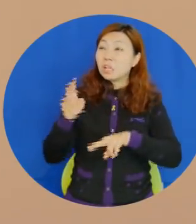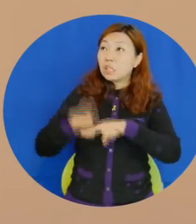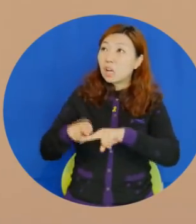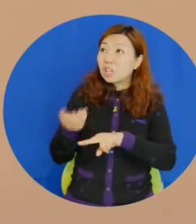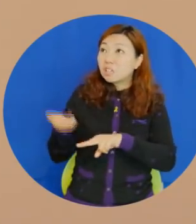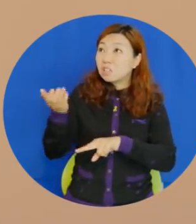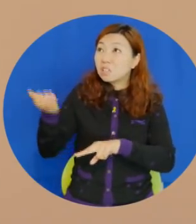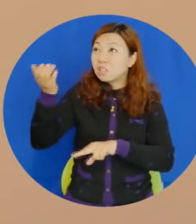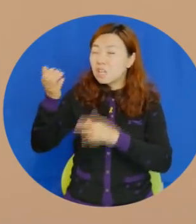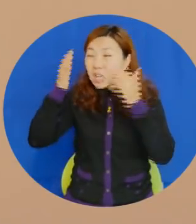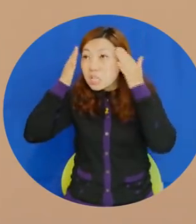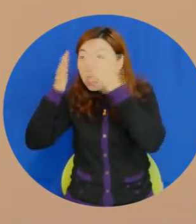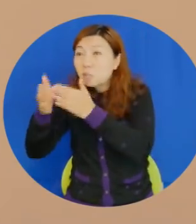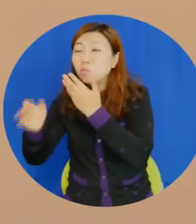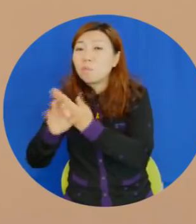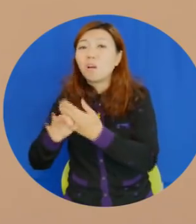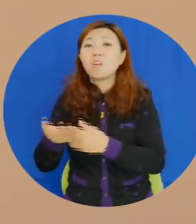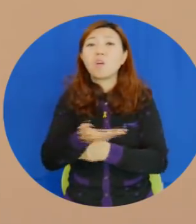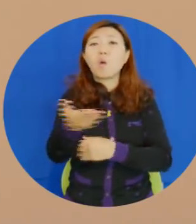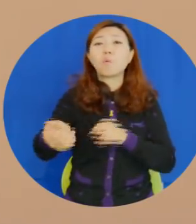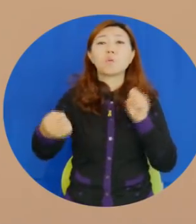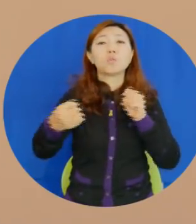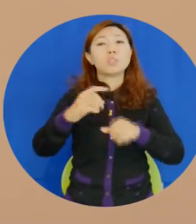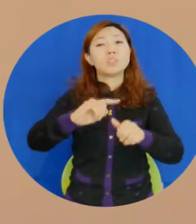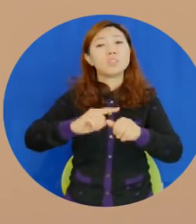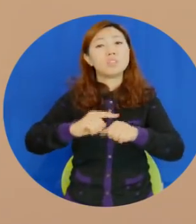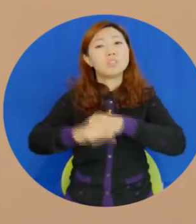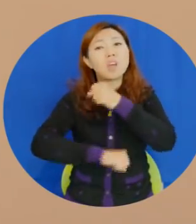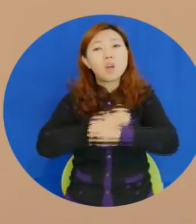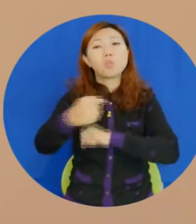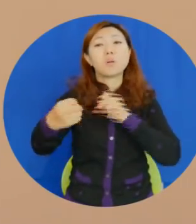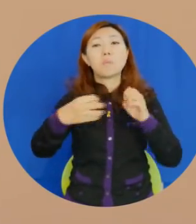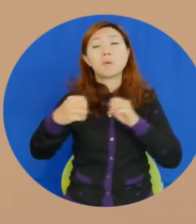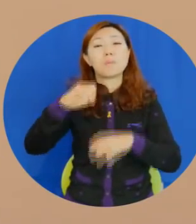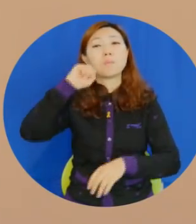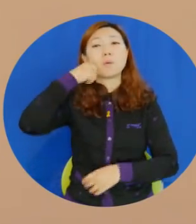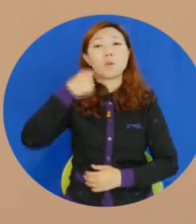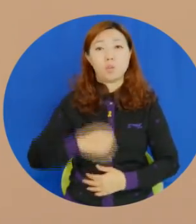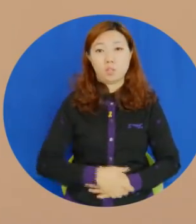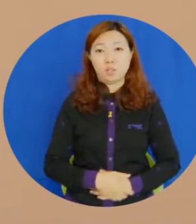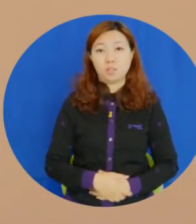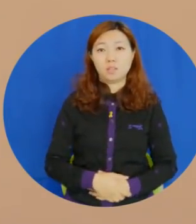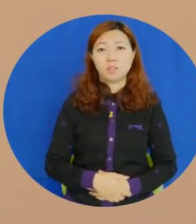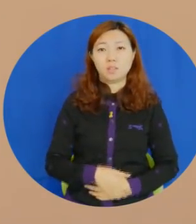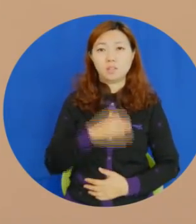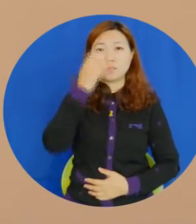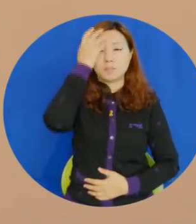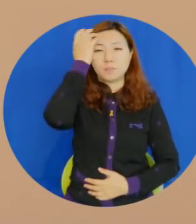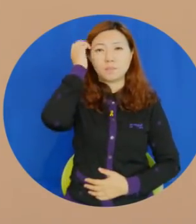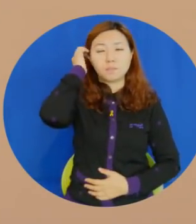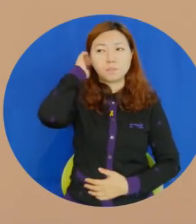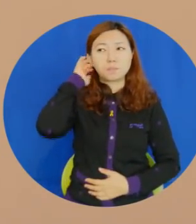속에서 승진한다는데 몰두됐으면 이런 얘기를 여러분과 자유롭게 할 수가 없어지지.